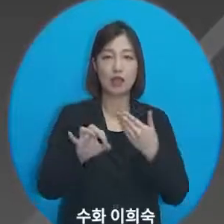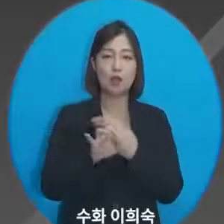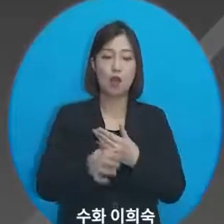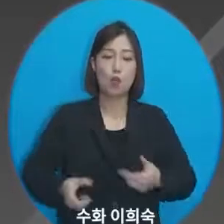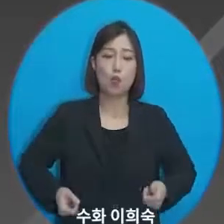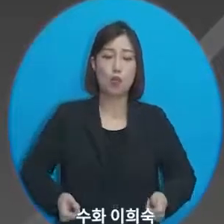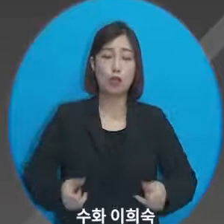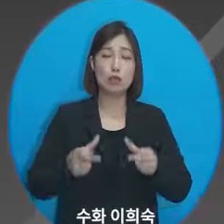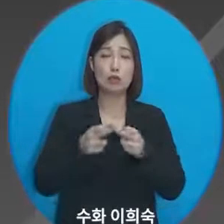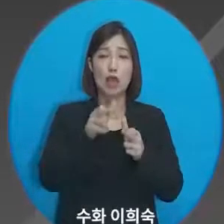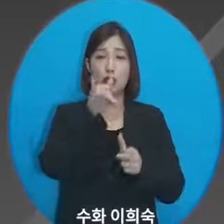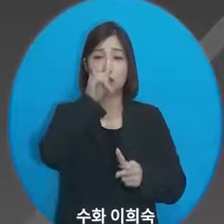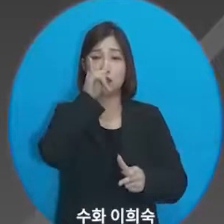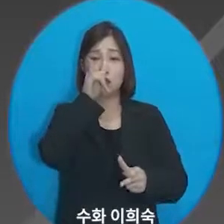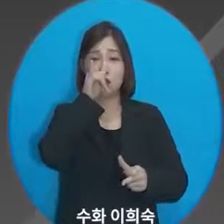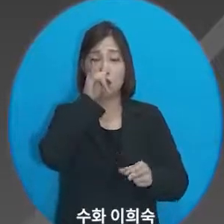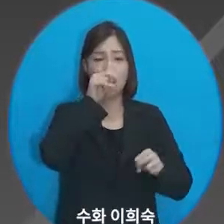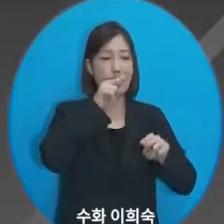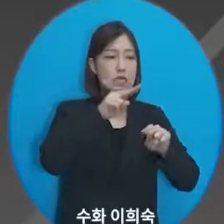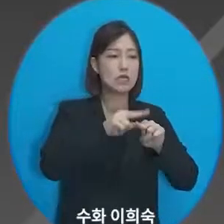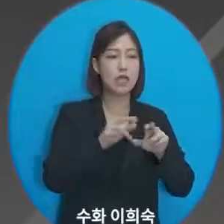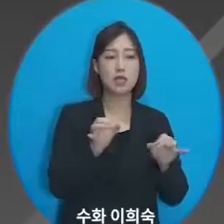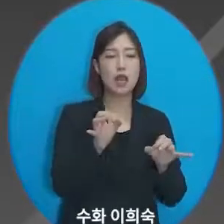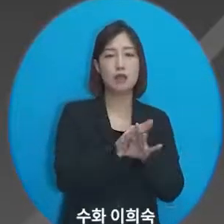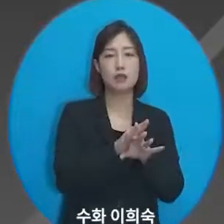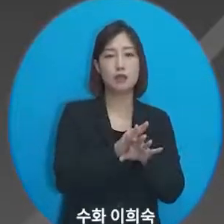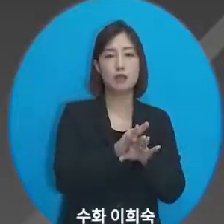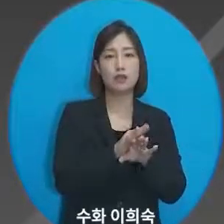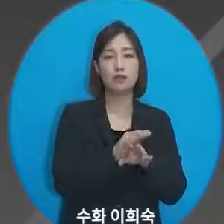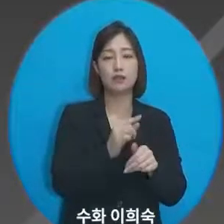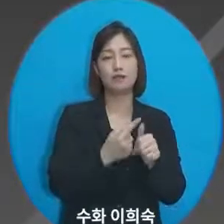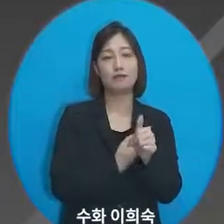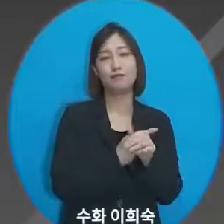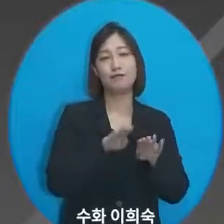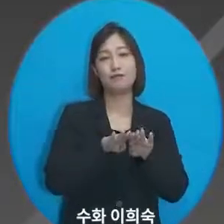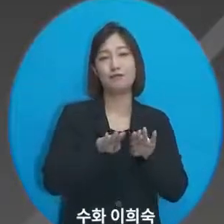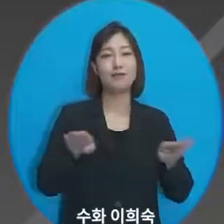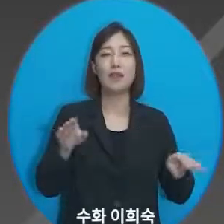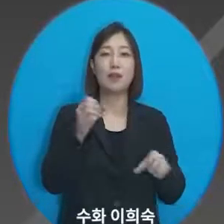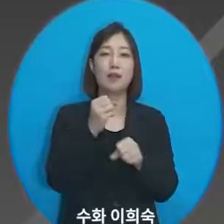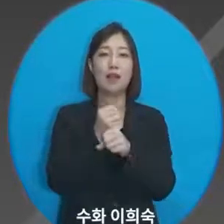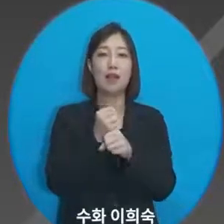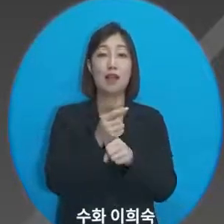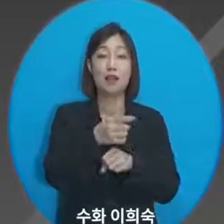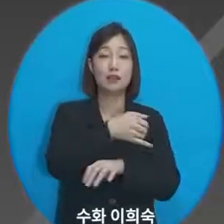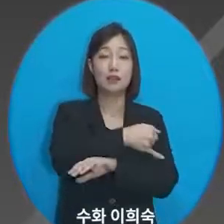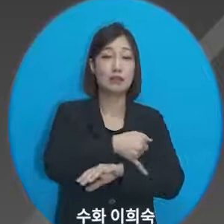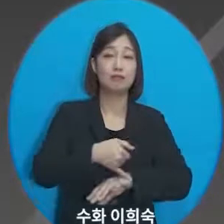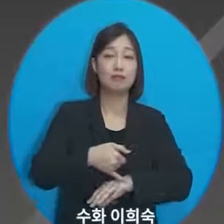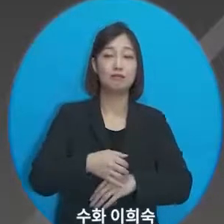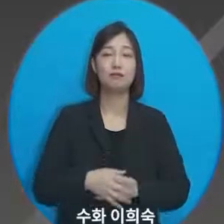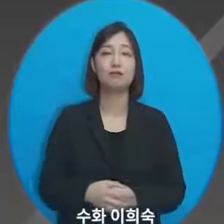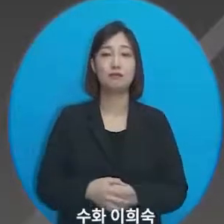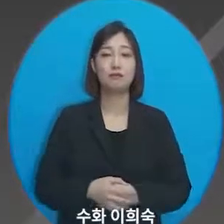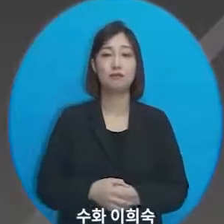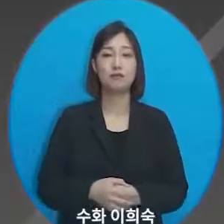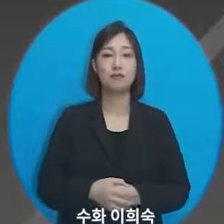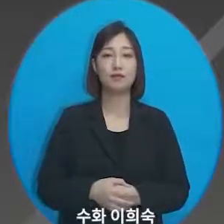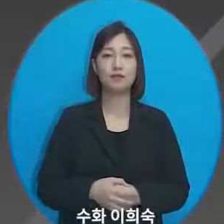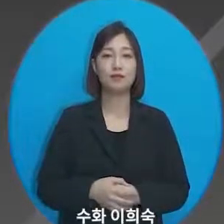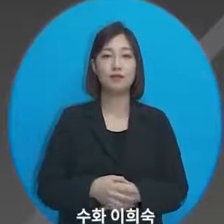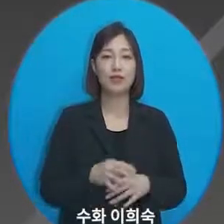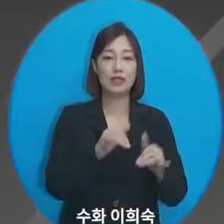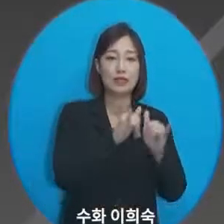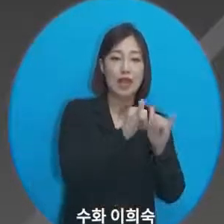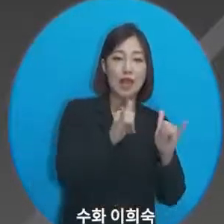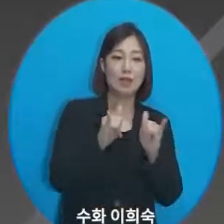건물일 때도 모든 장애 유형과 모든 그 참가자들의 어떤 그 인적 구성을 생각해서